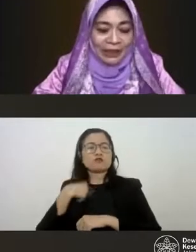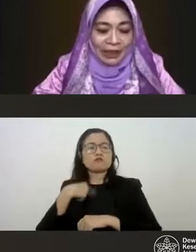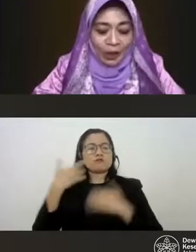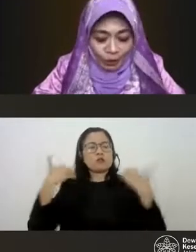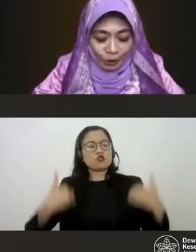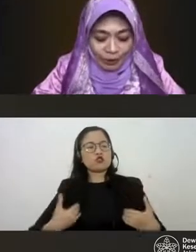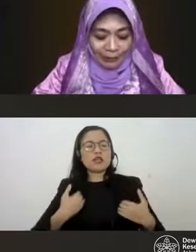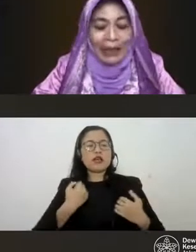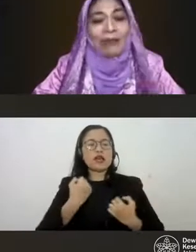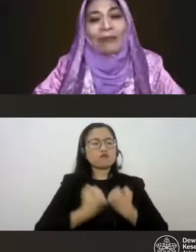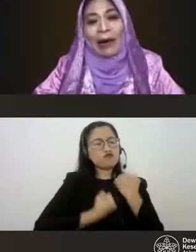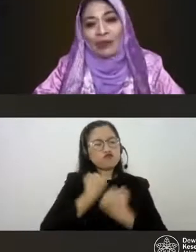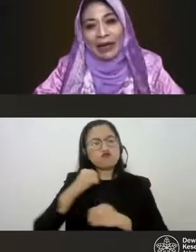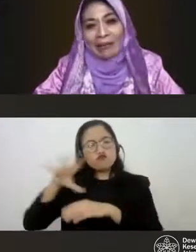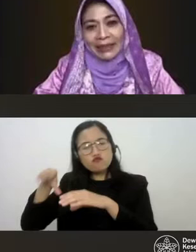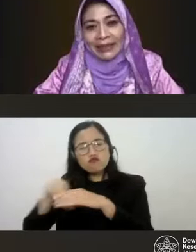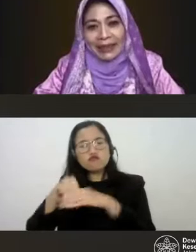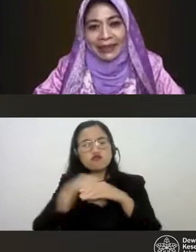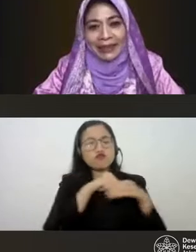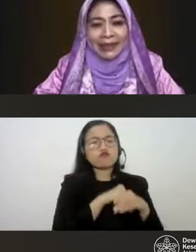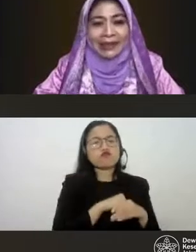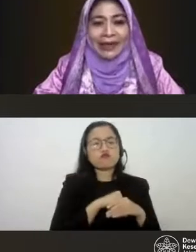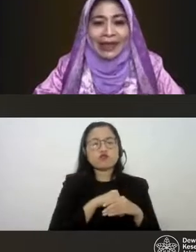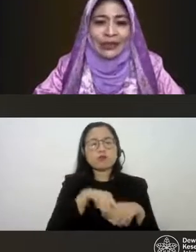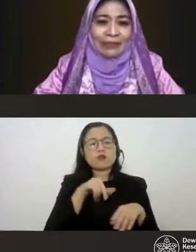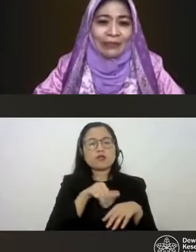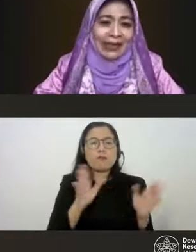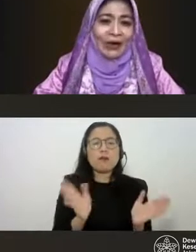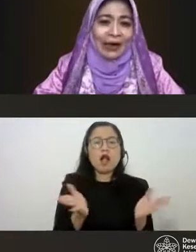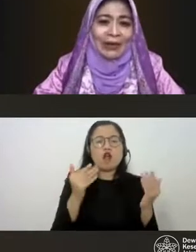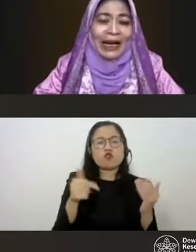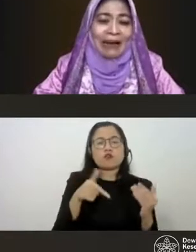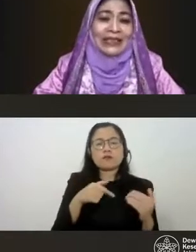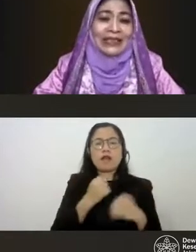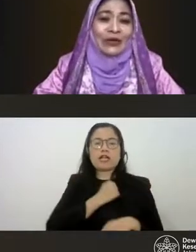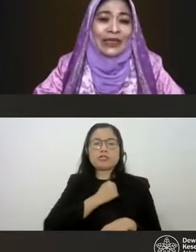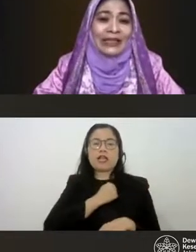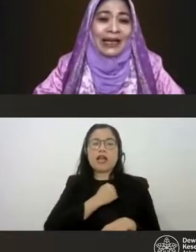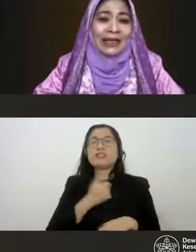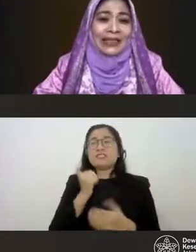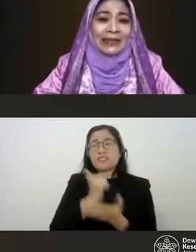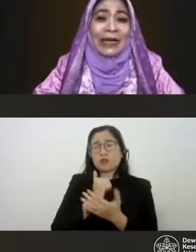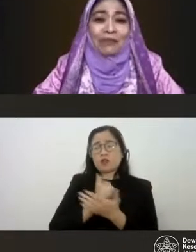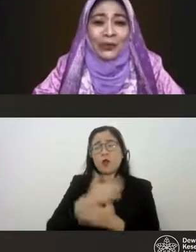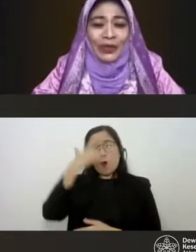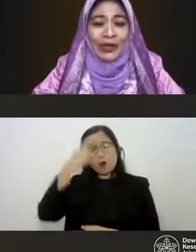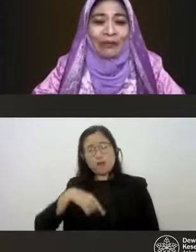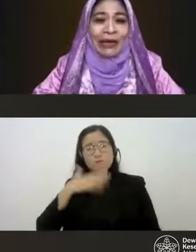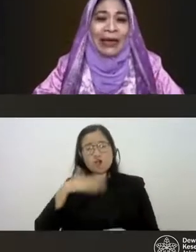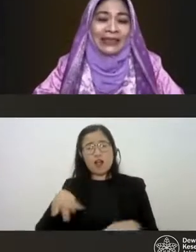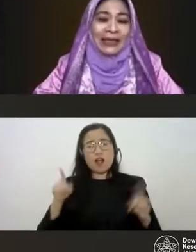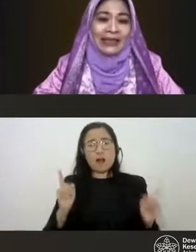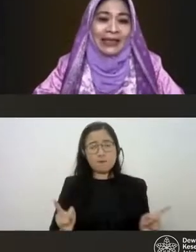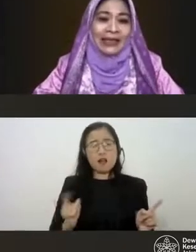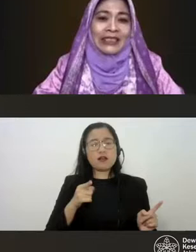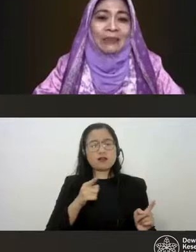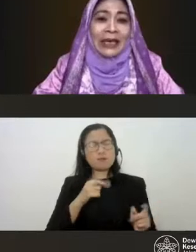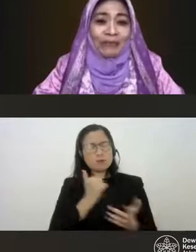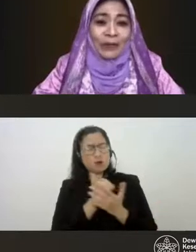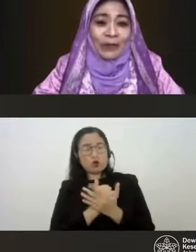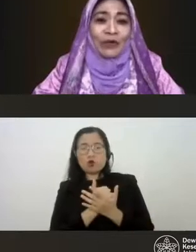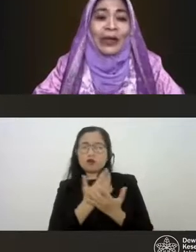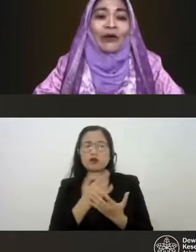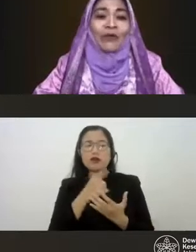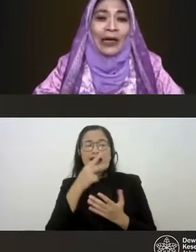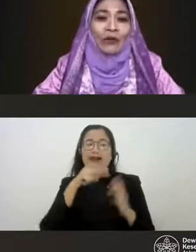berkontribusi konstruktif bagi pembangunan bangsanya. Karena itu semakin orang beragama seharusnya dia semakin peduli pada bangsanya,